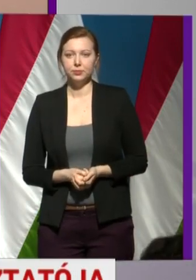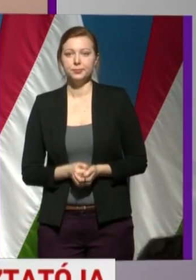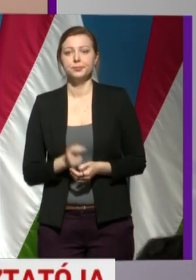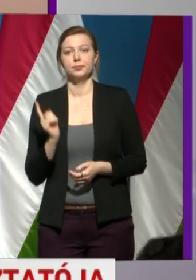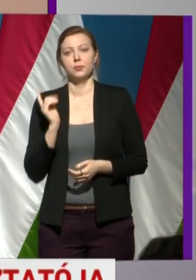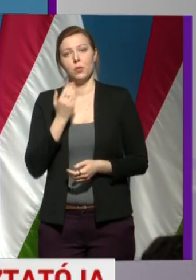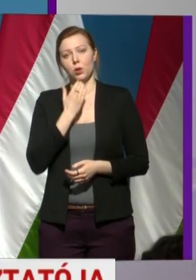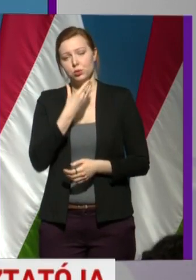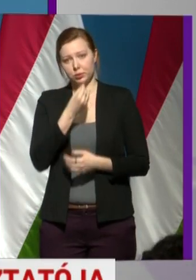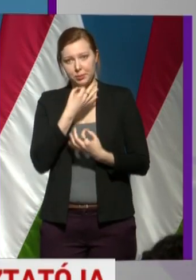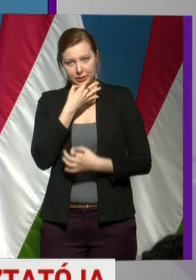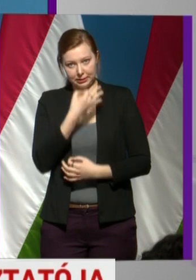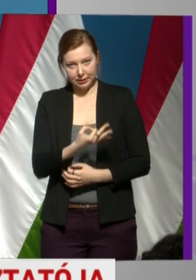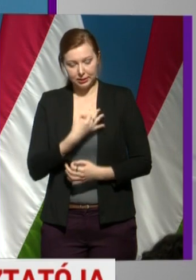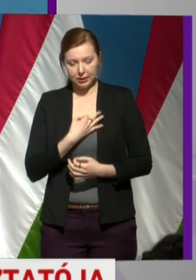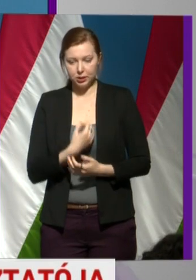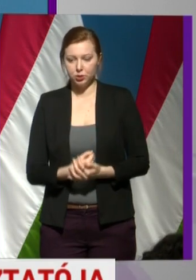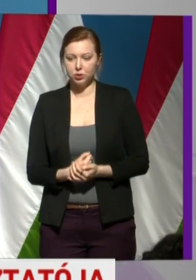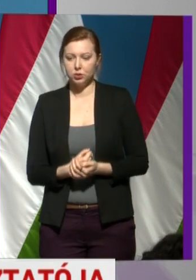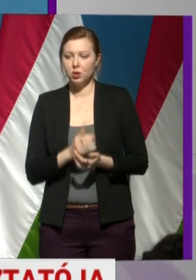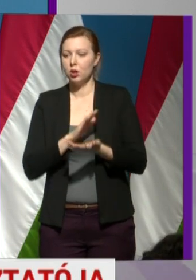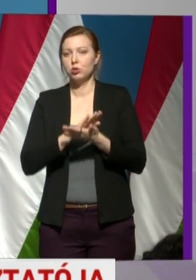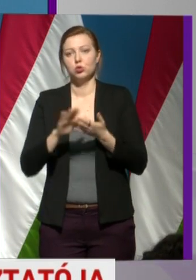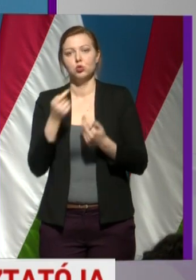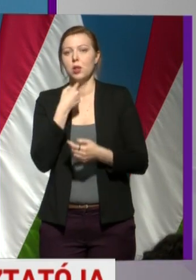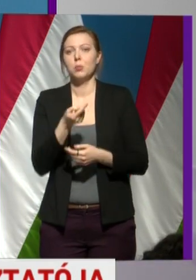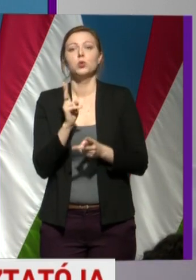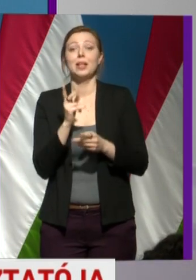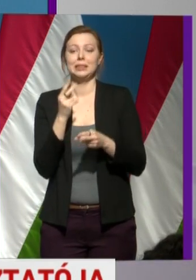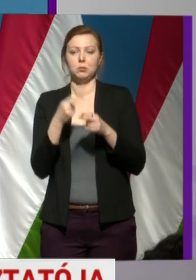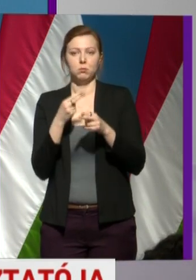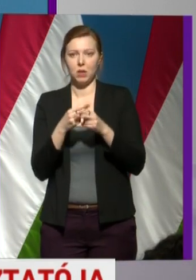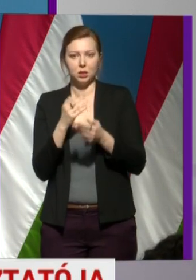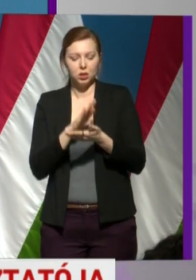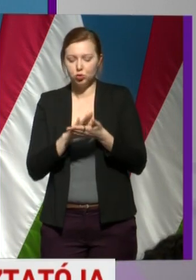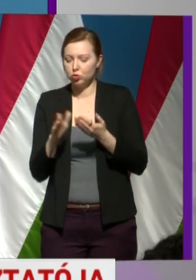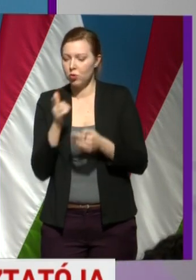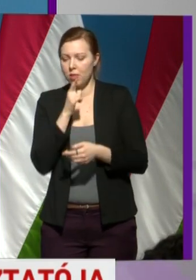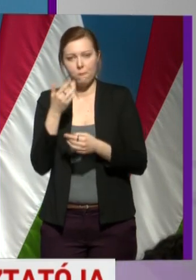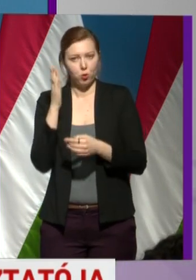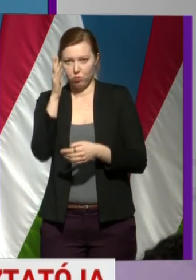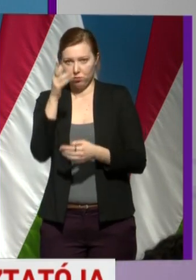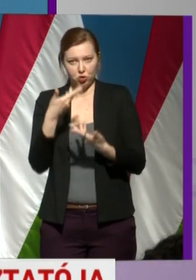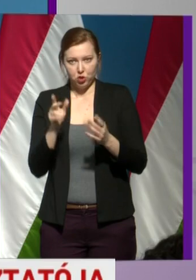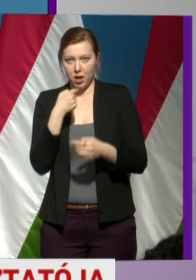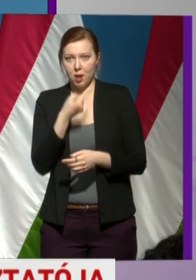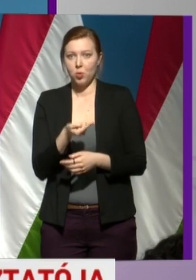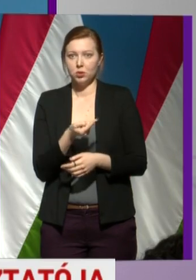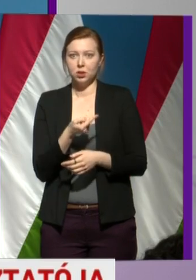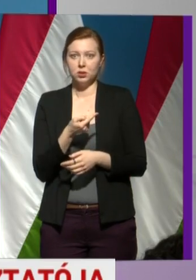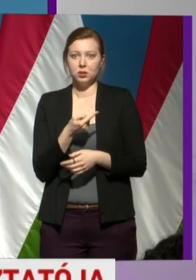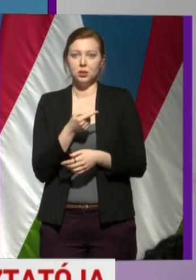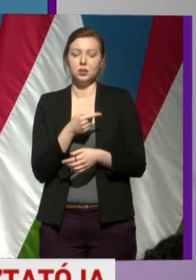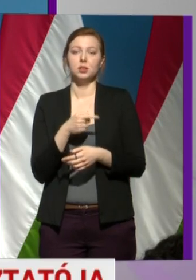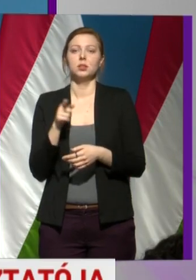Köszönjük szépen a kérdést. Nos, azt soha nem mondtuk el, hogy kik a betegek, és soha nem is fogjuk elmondani.